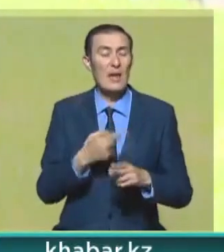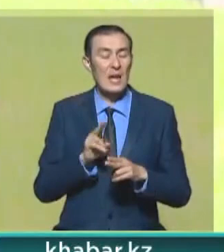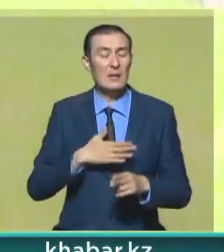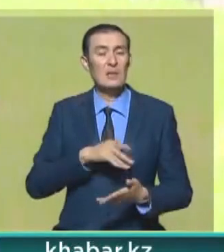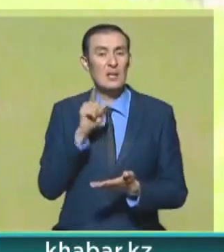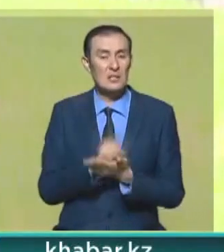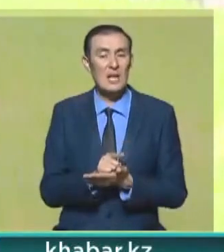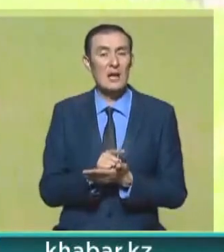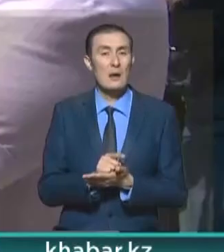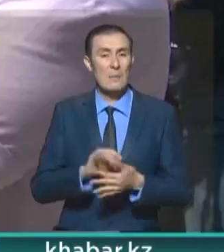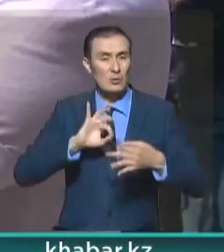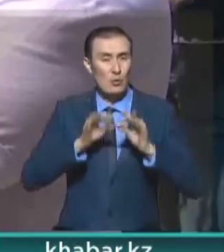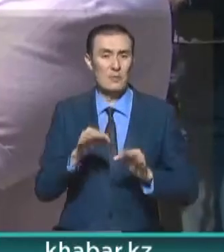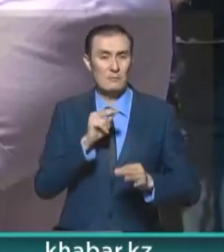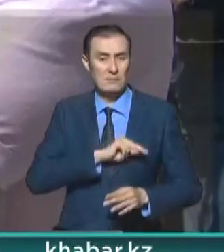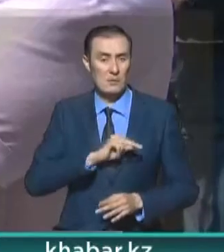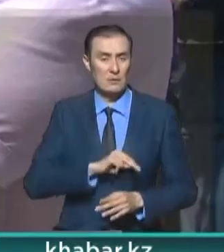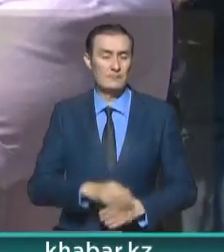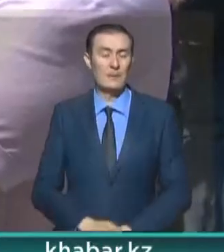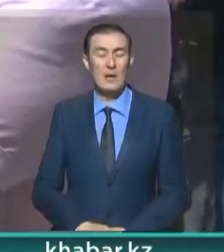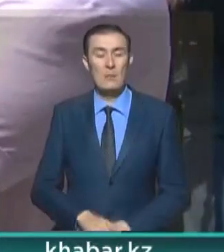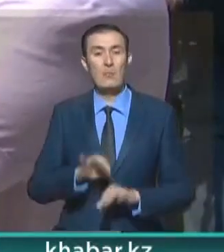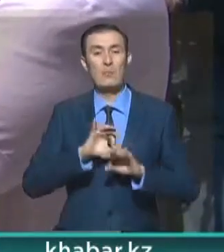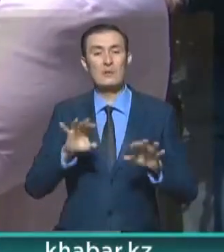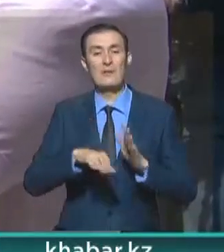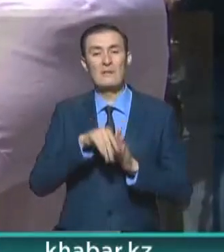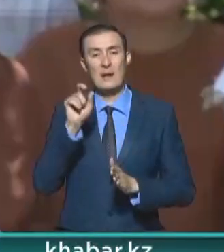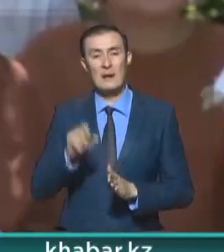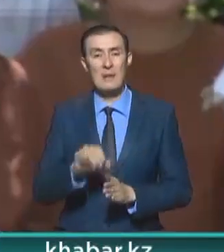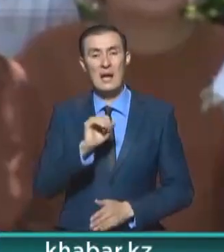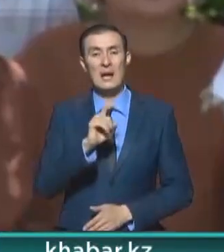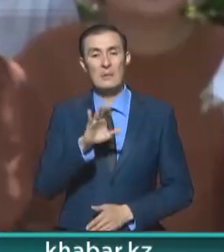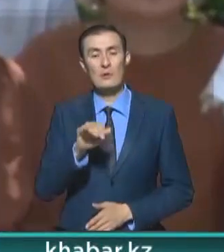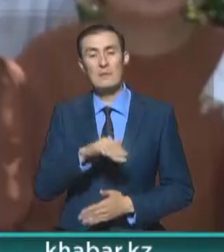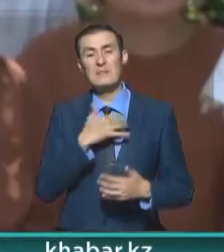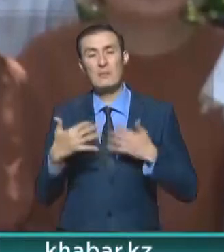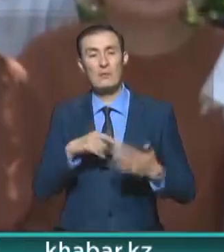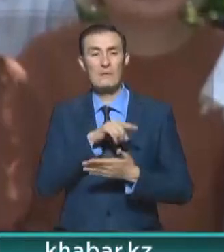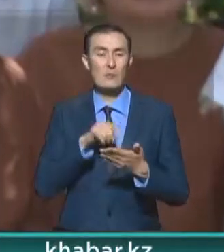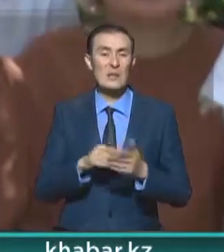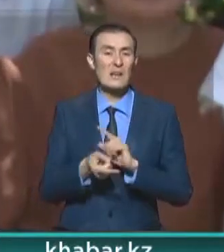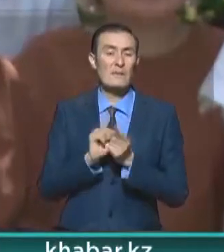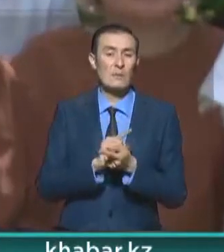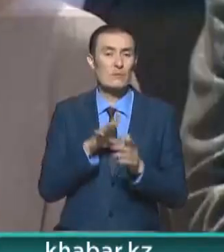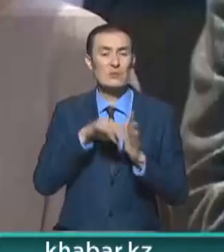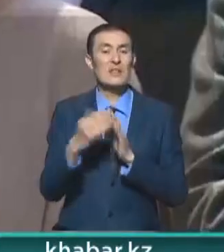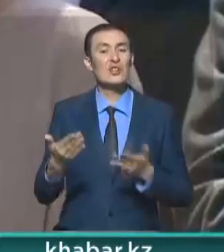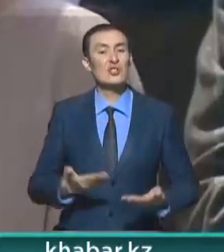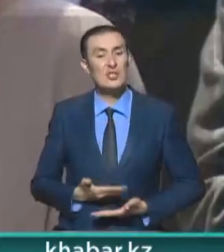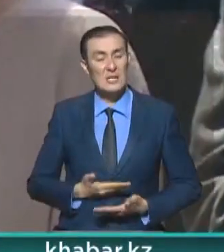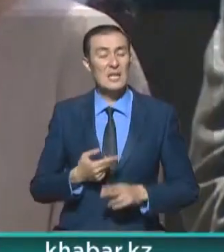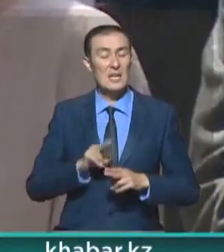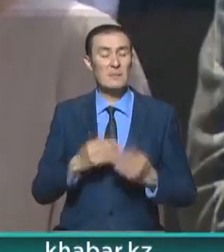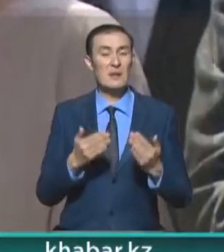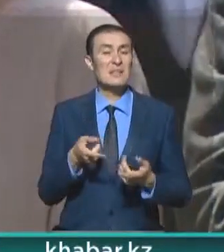должны приходить основательно. По словам мажилисмена Мади Ахметова, больше всего людей волнует, как предстоящая реформа отразится на их жизни. И это